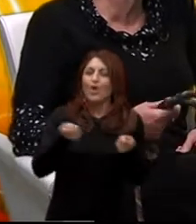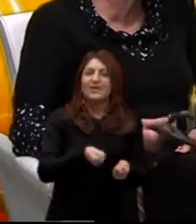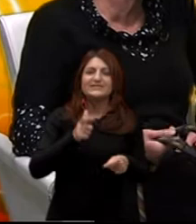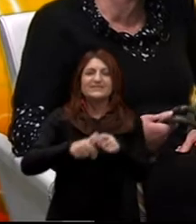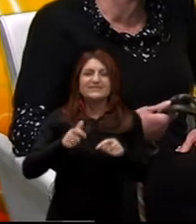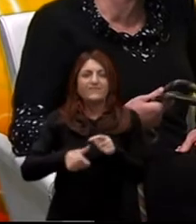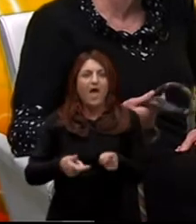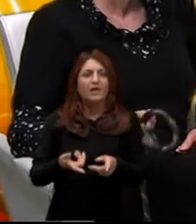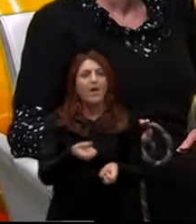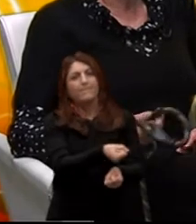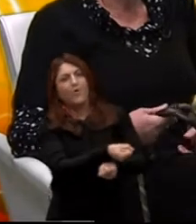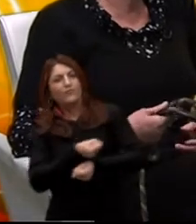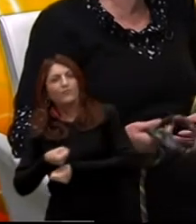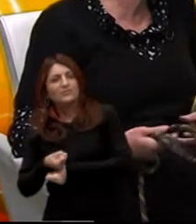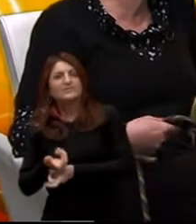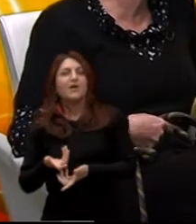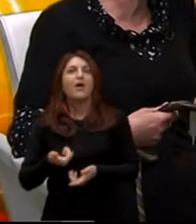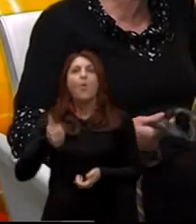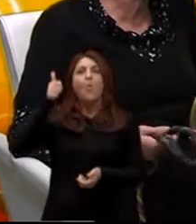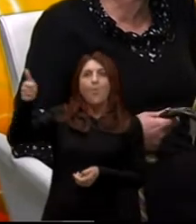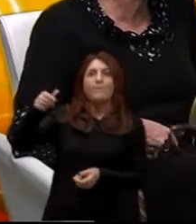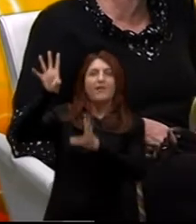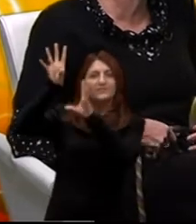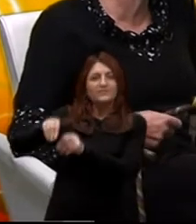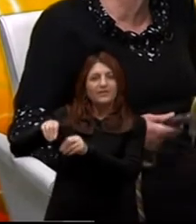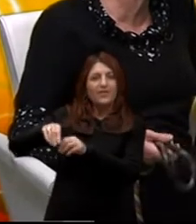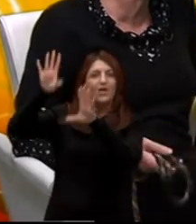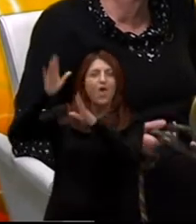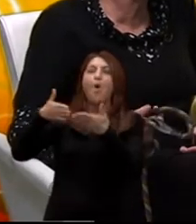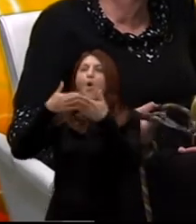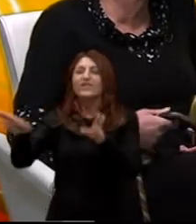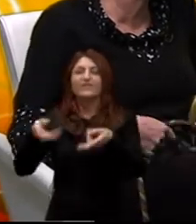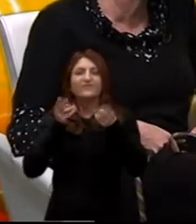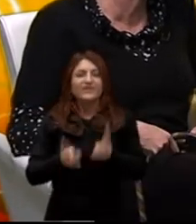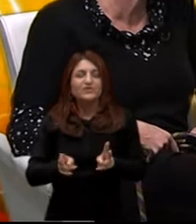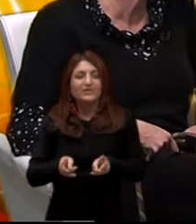predmeta, povlačenja, paljenja svjetla, otvaranja frižidera,